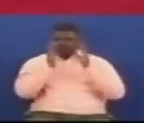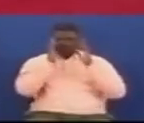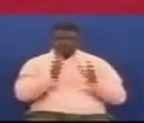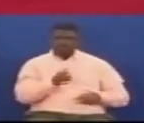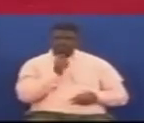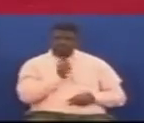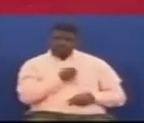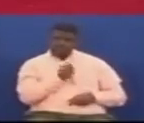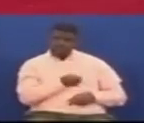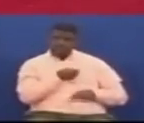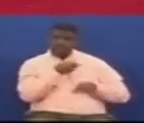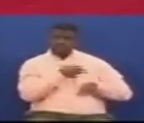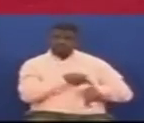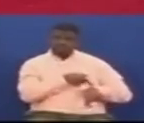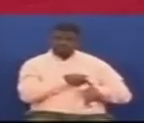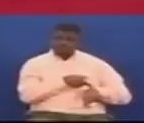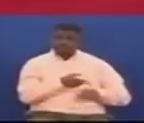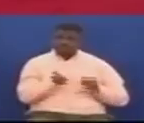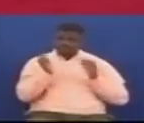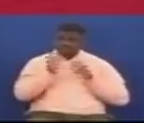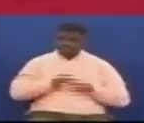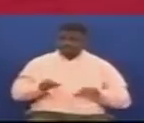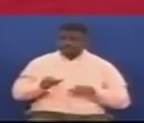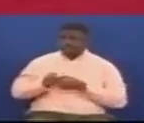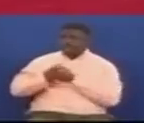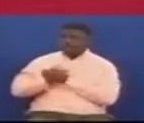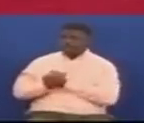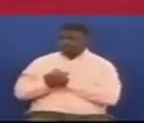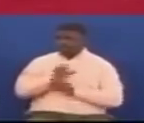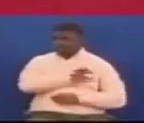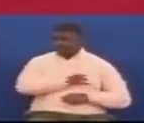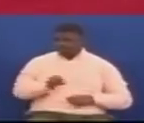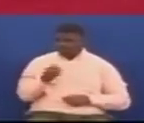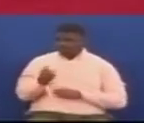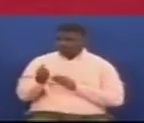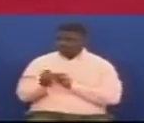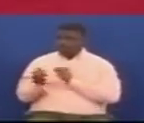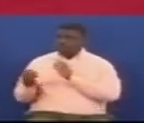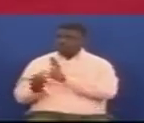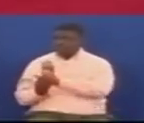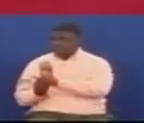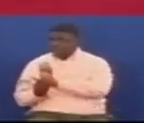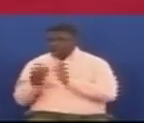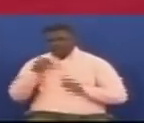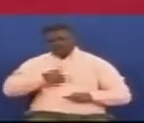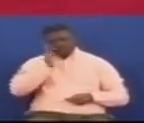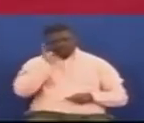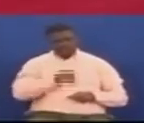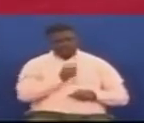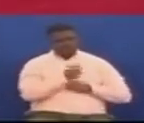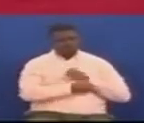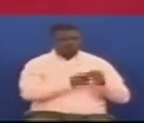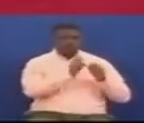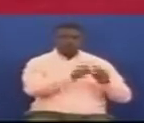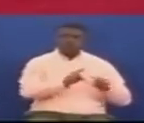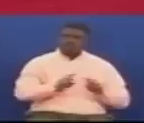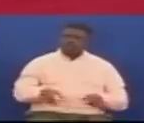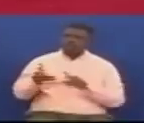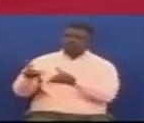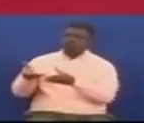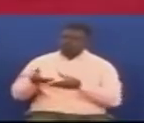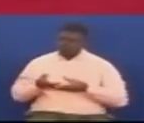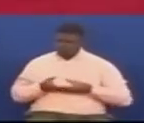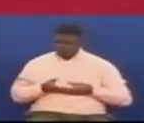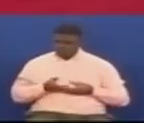katika kipindi kinachoishia Aprili 2019, serikali ilichukua hatua mbalimbali za kuongeza ukwasi